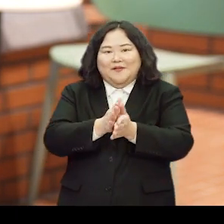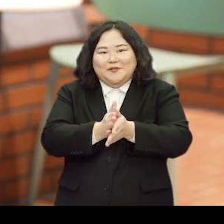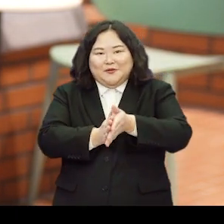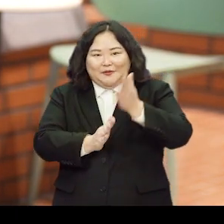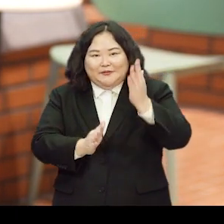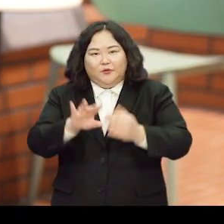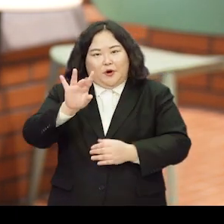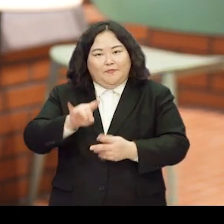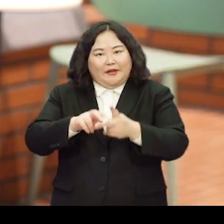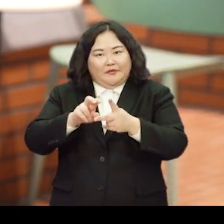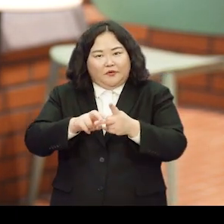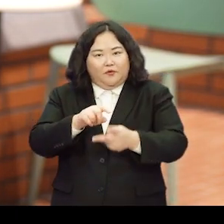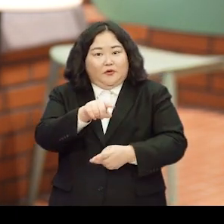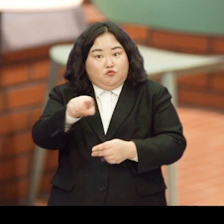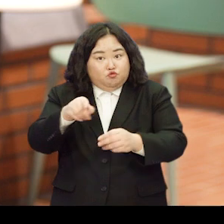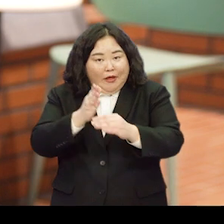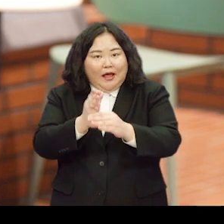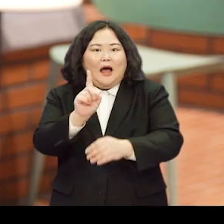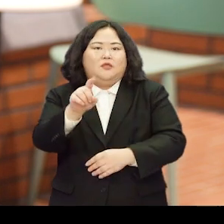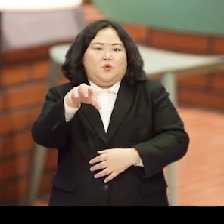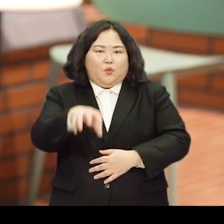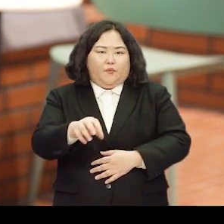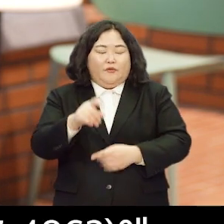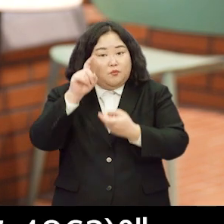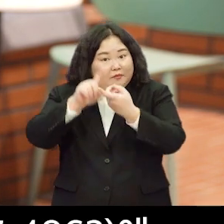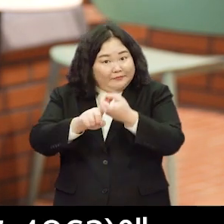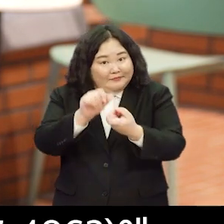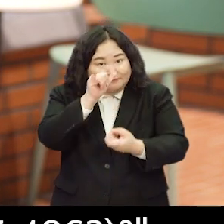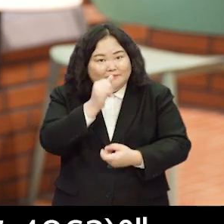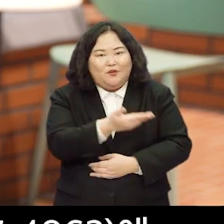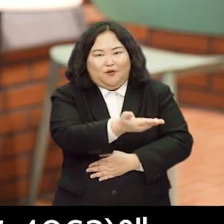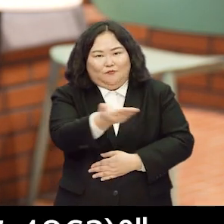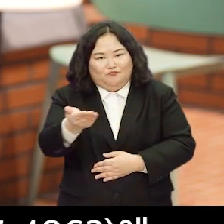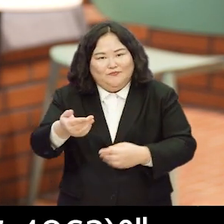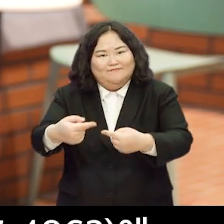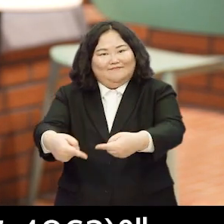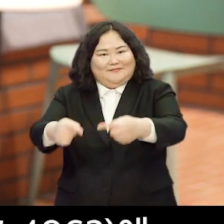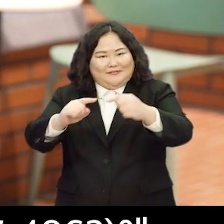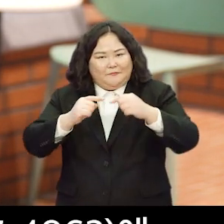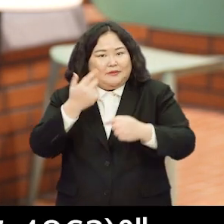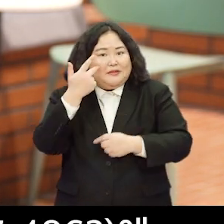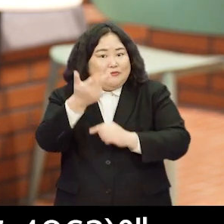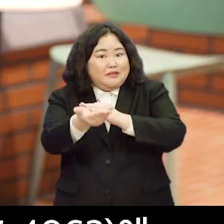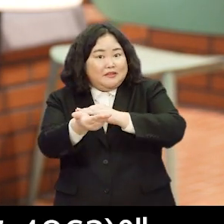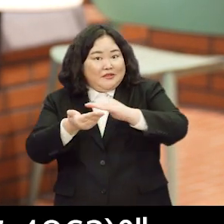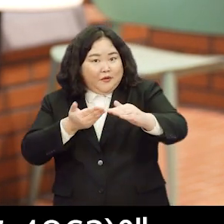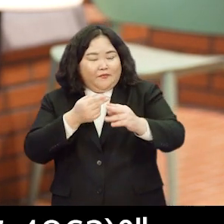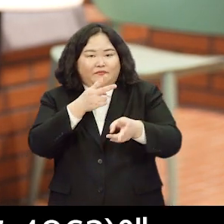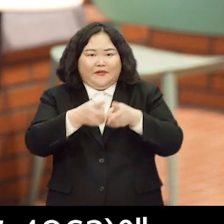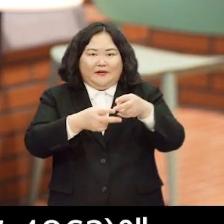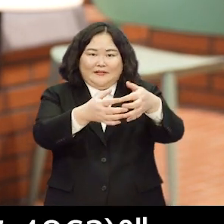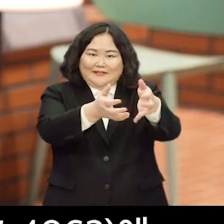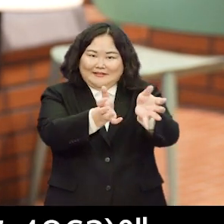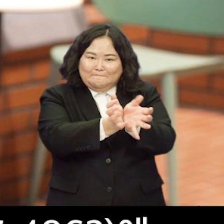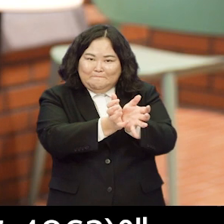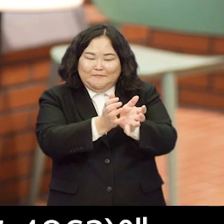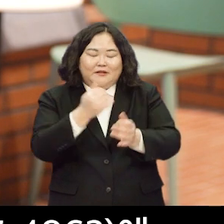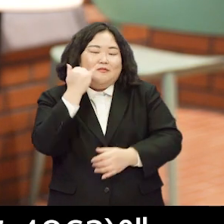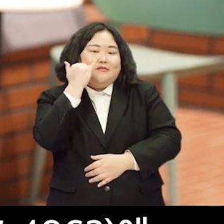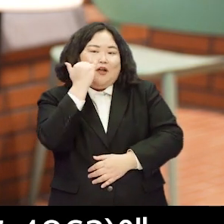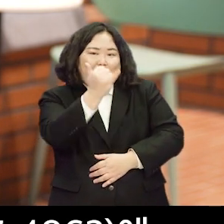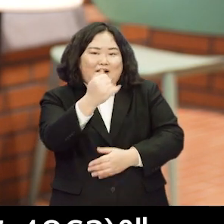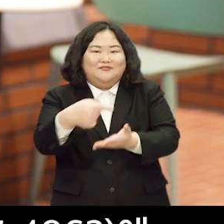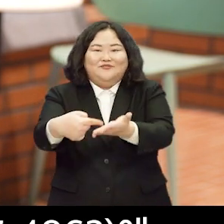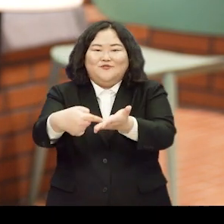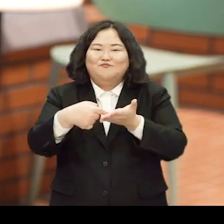도시재생 어울림센터도 코스 중 한 곳입니다. 관심 있는 시민 여러분은 투어 참여 희망일 일주일 전까지